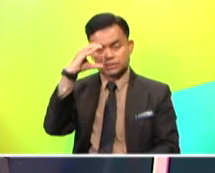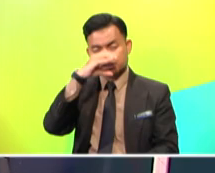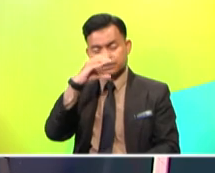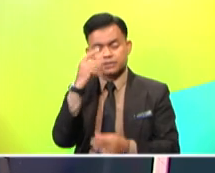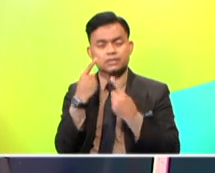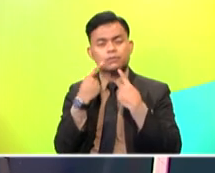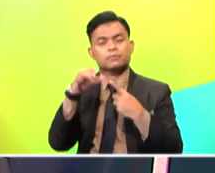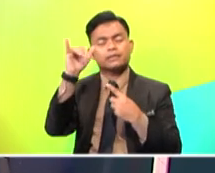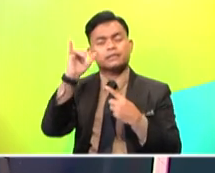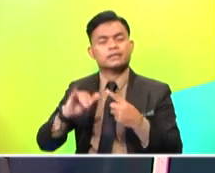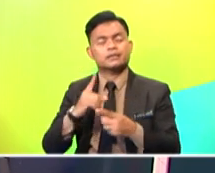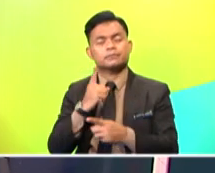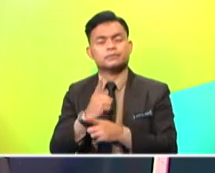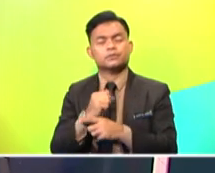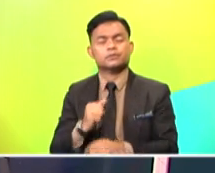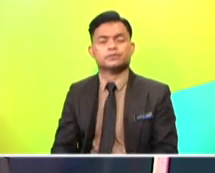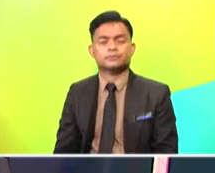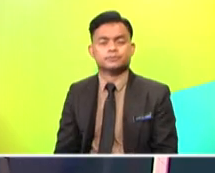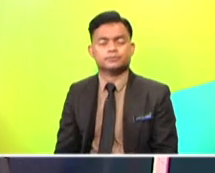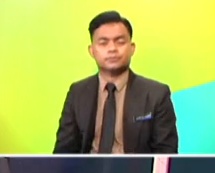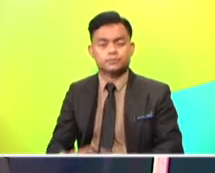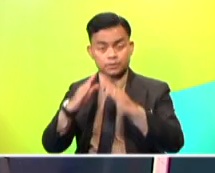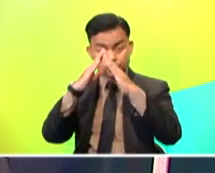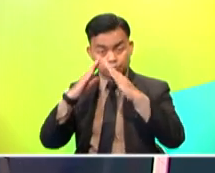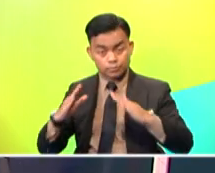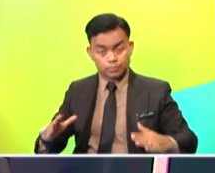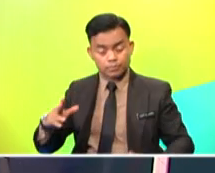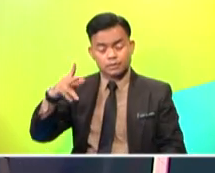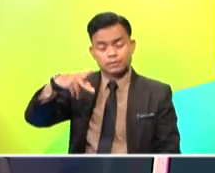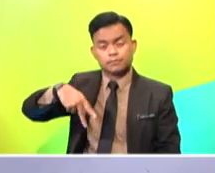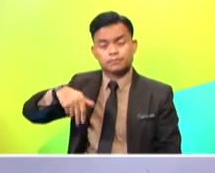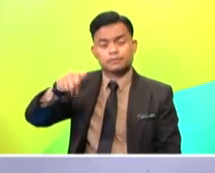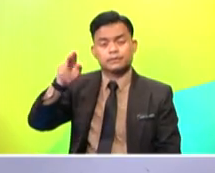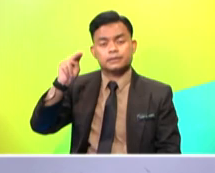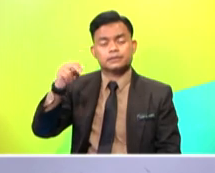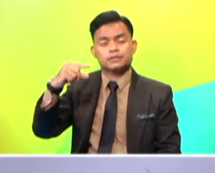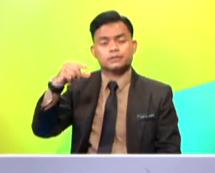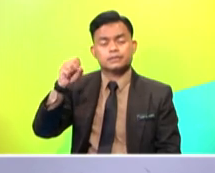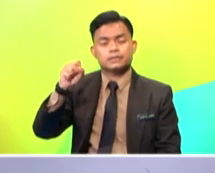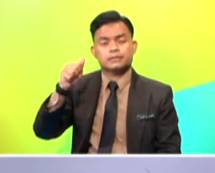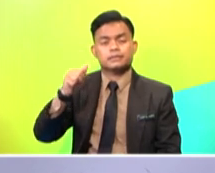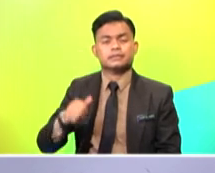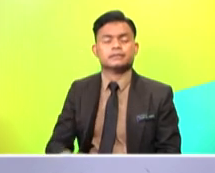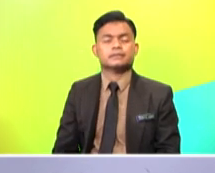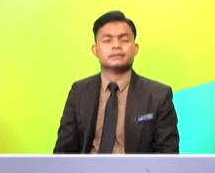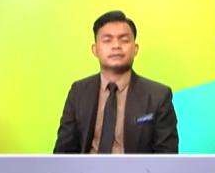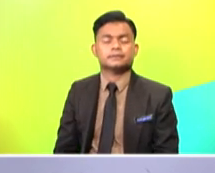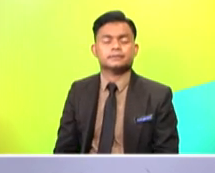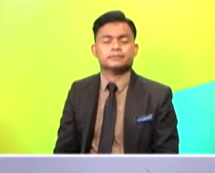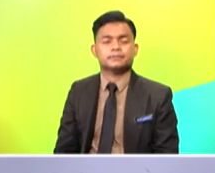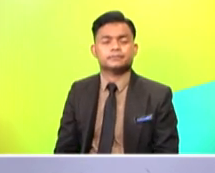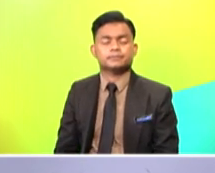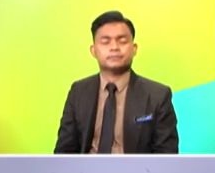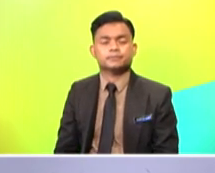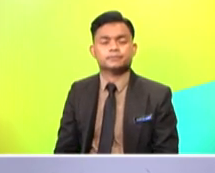yang bertingkat-tingkat. Okey, ada ramai jiran cikgu. Tapi meriahlah kan cikgu kalau duduk rumah pangsa ni. Sebenarnya kita boleh duduk kat sini. Sebab kita